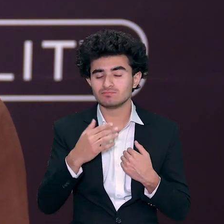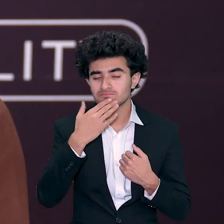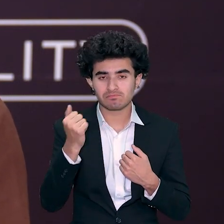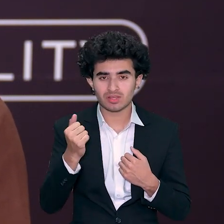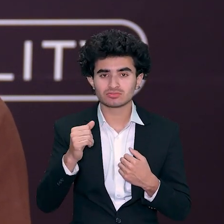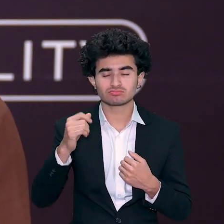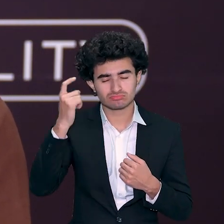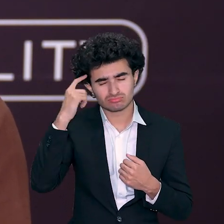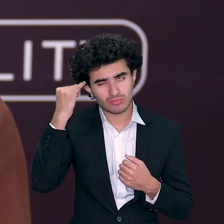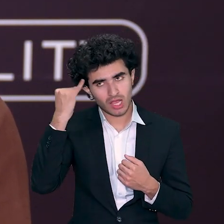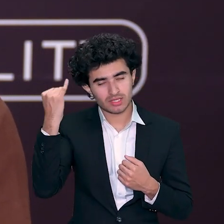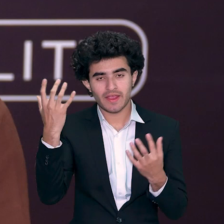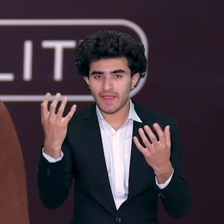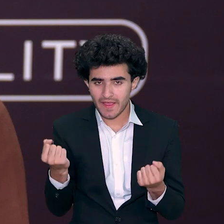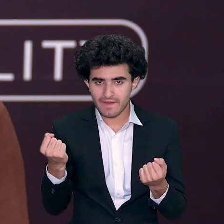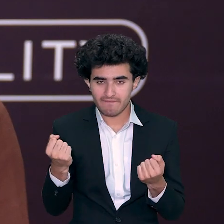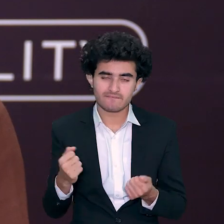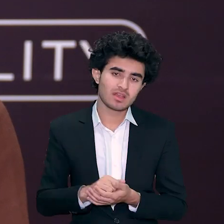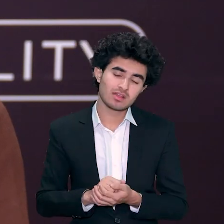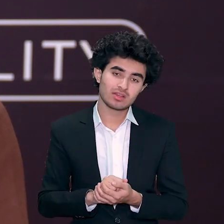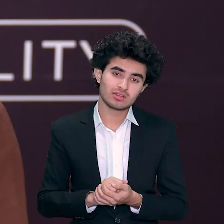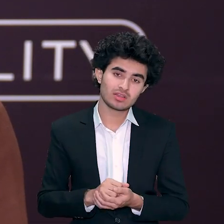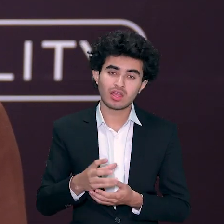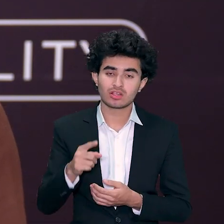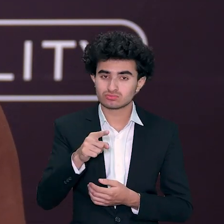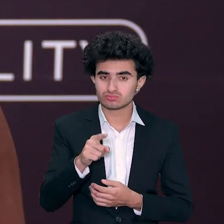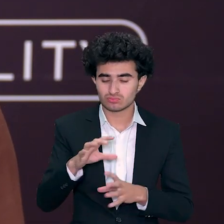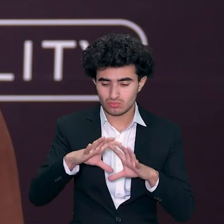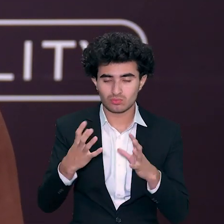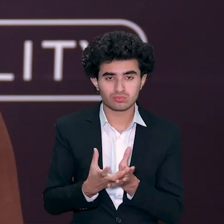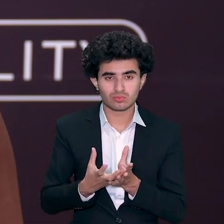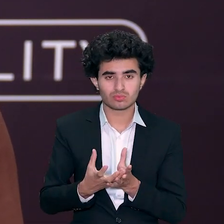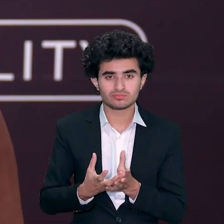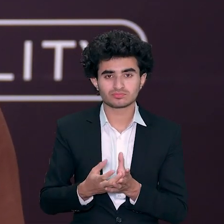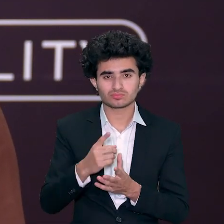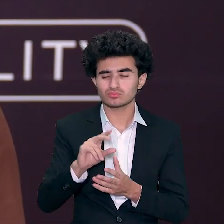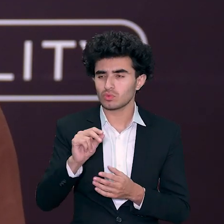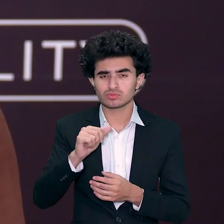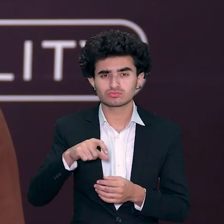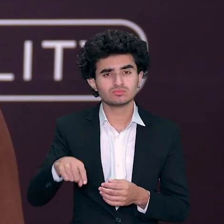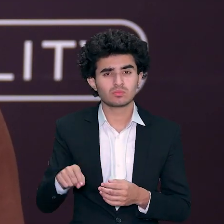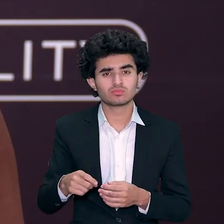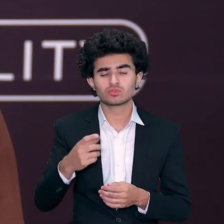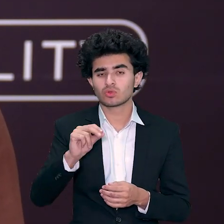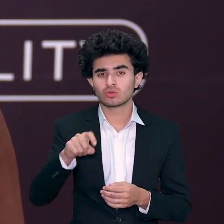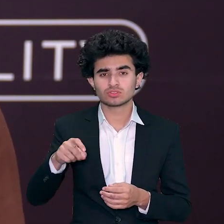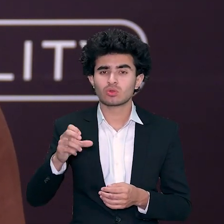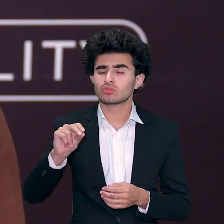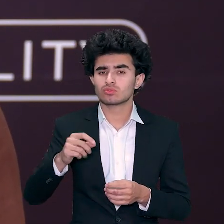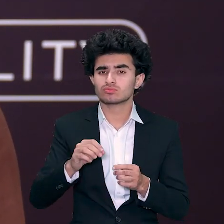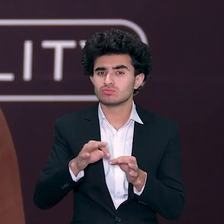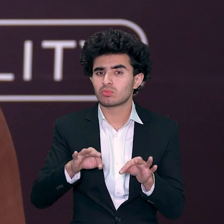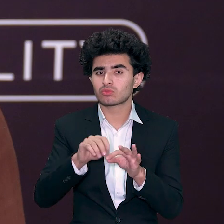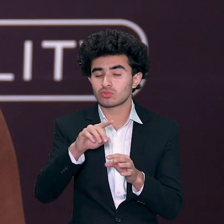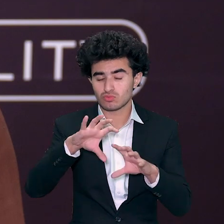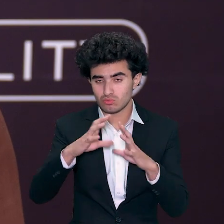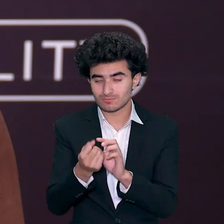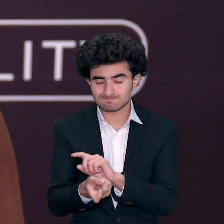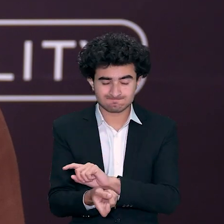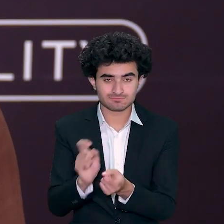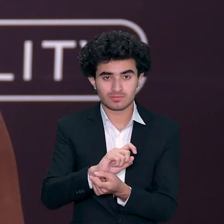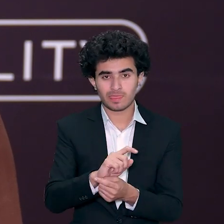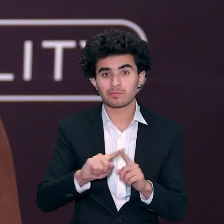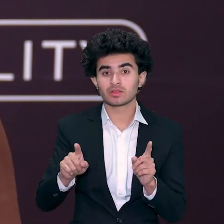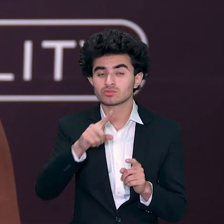ہے کہ اگر بینگ اے پاکستانی آرٹسٹ آپ اسکلفل ہو، آپ ایک اچھے کانسیپٹ رکھتے ہو